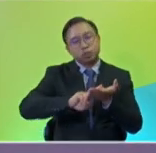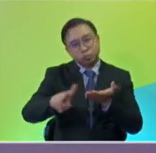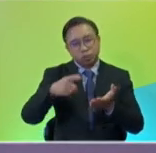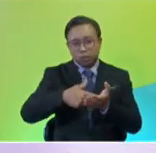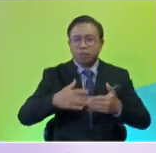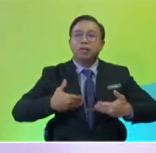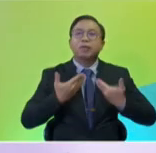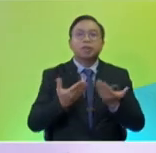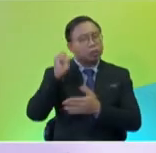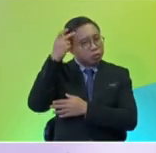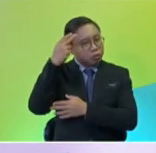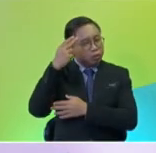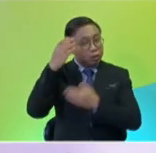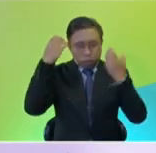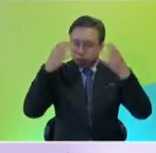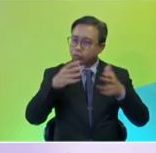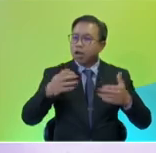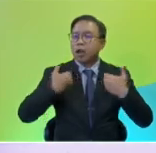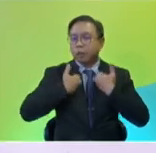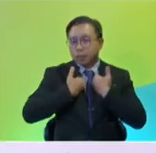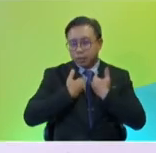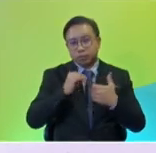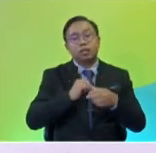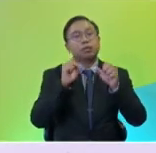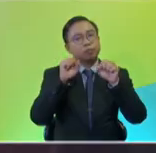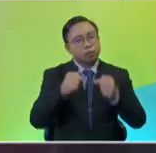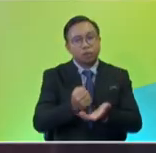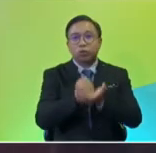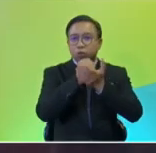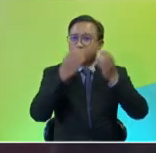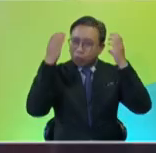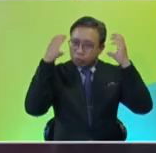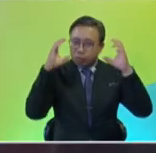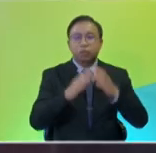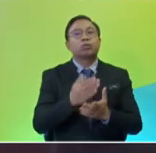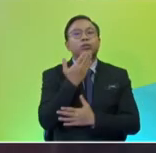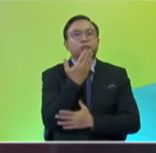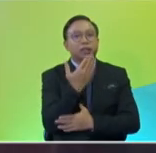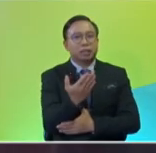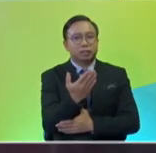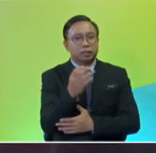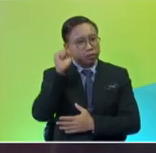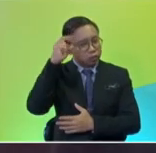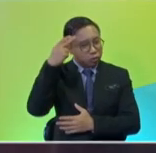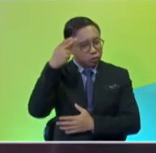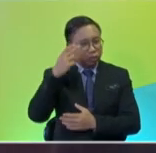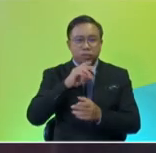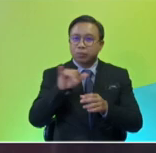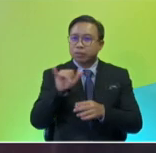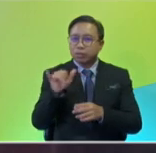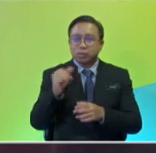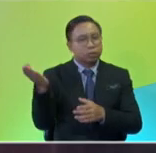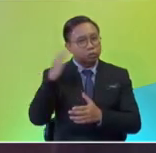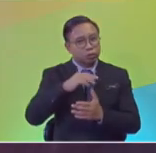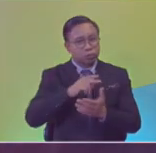Sean? Kesian. Cikgu mesti dah penat dah. Tak apa, cikgu. Saya boleh tolong cikgu. Betul? Terima kasih, Sean. Sama-sama, cikgu. Jom, jom, jom.